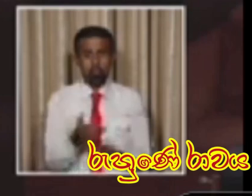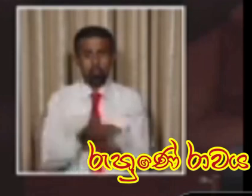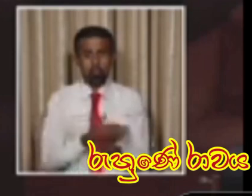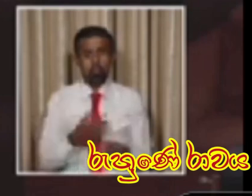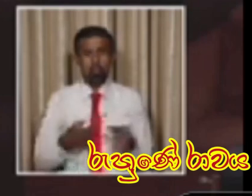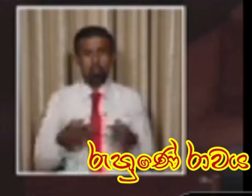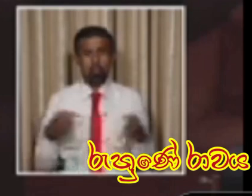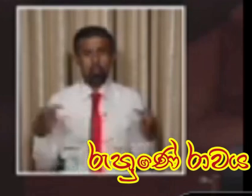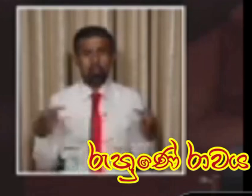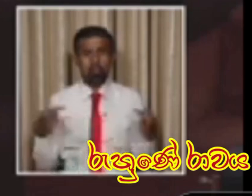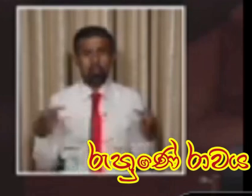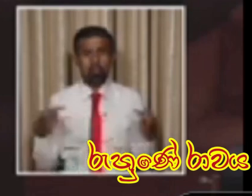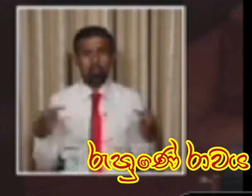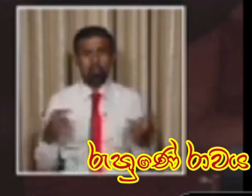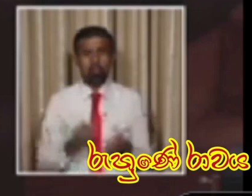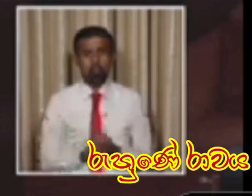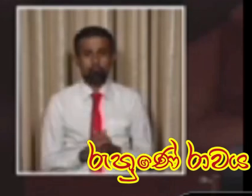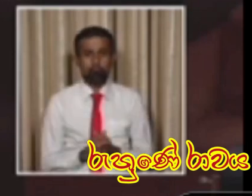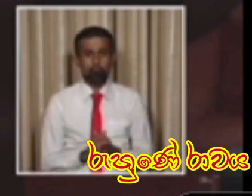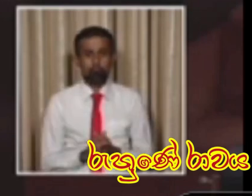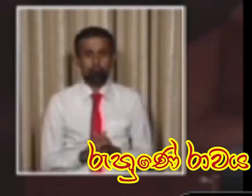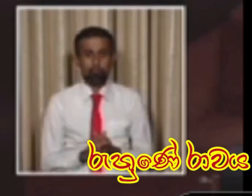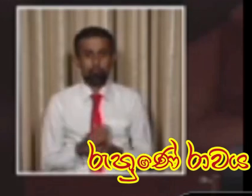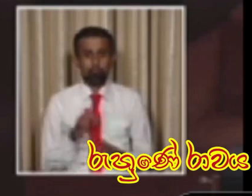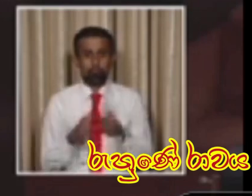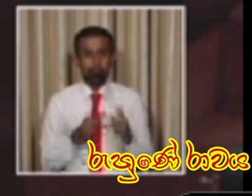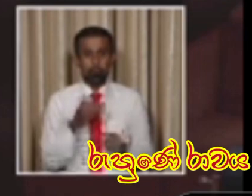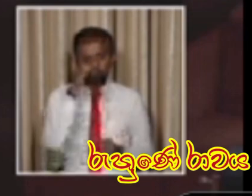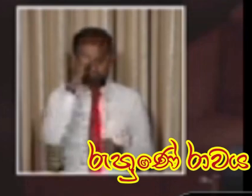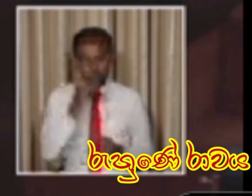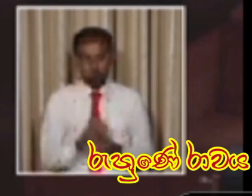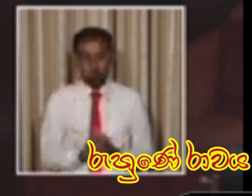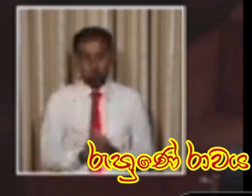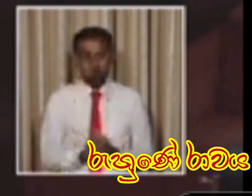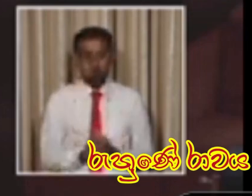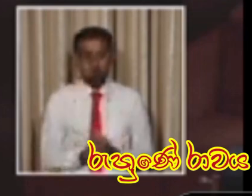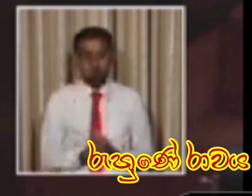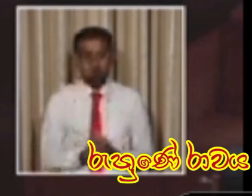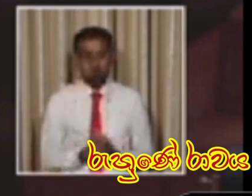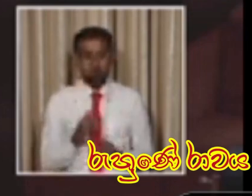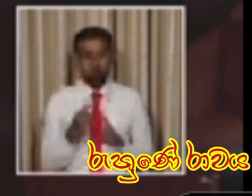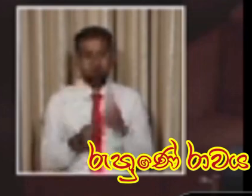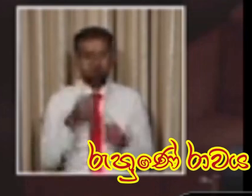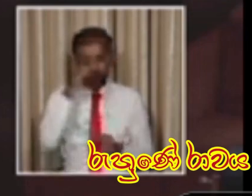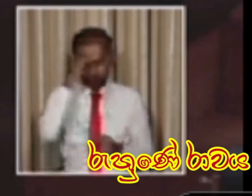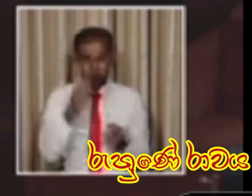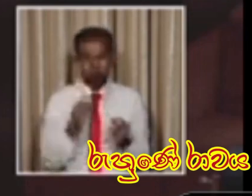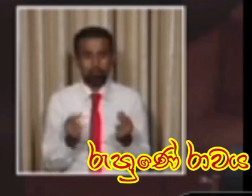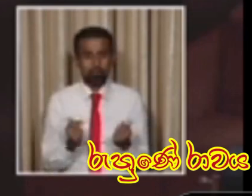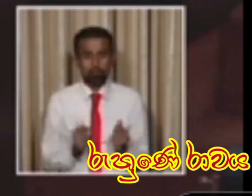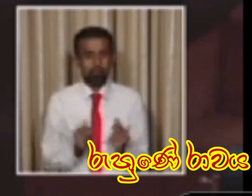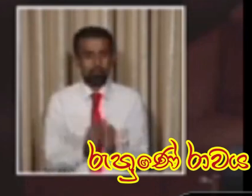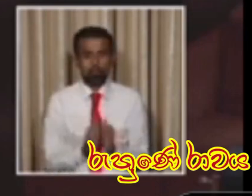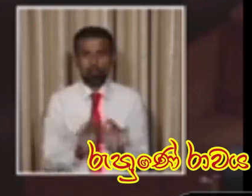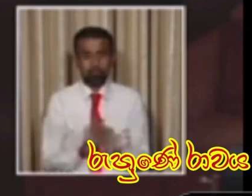වෙනවා. මොකද්ද මේක ඔබතුමාලා ඉන්නේ ඔබතුමාලා කතානායකතුමනි විපක්ෂනායකතුමනි මේ අර කතානායකතුමනි මේක කඩිනමින් ගෙනාපු